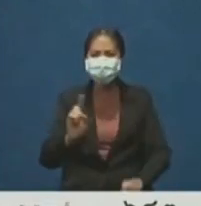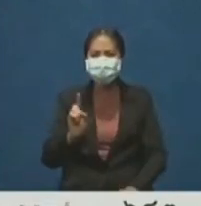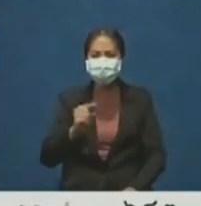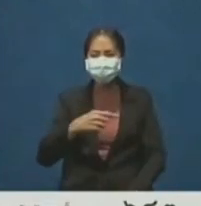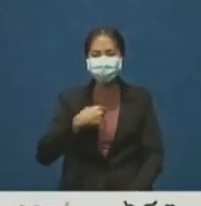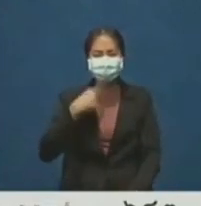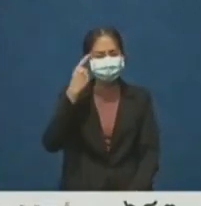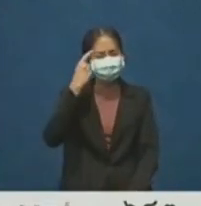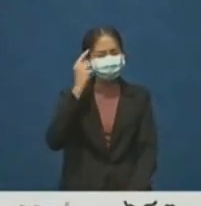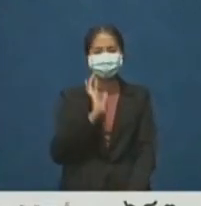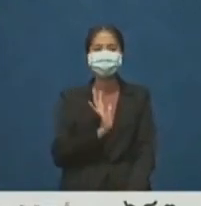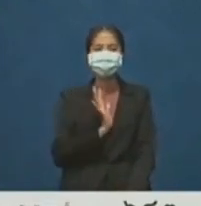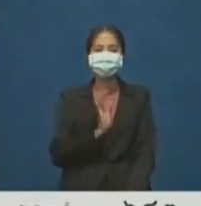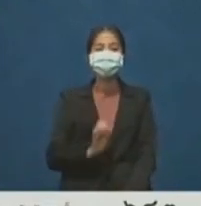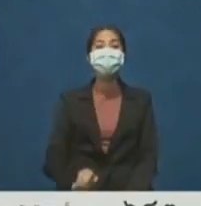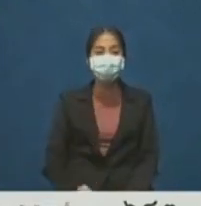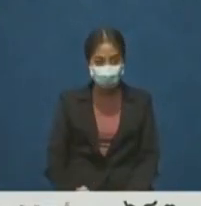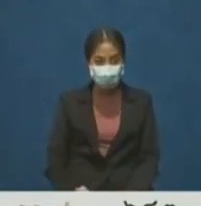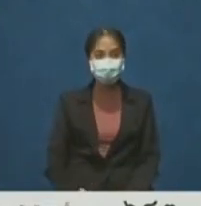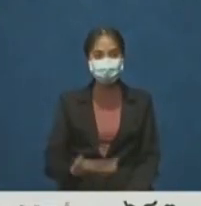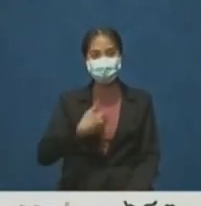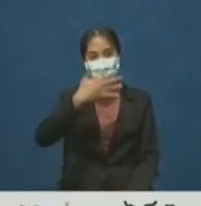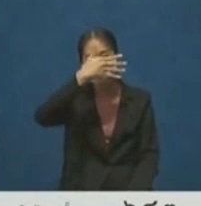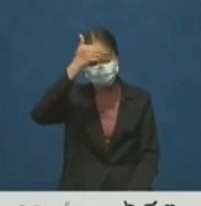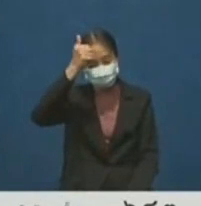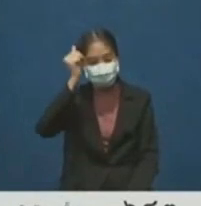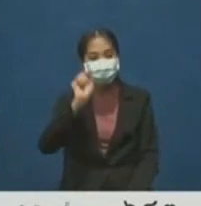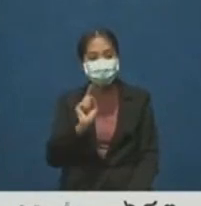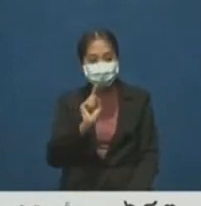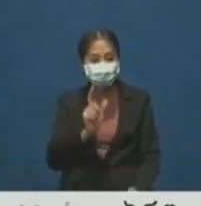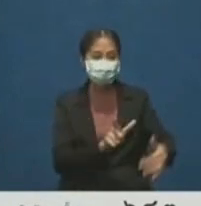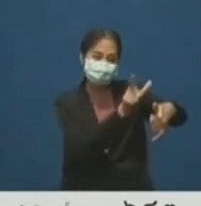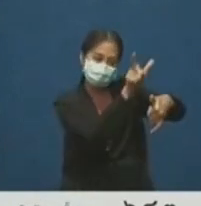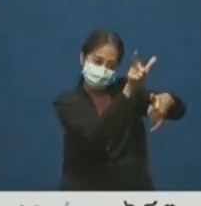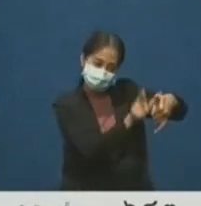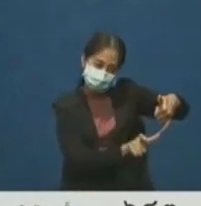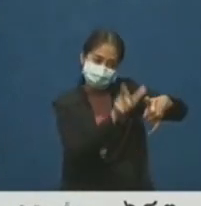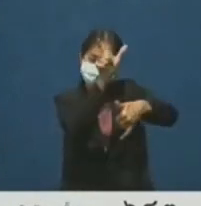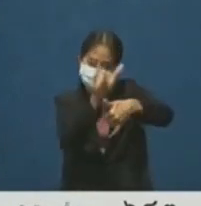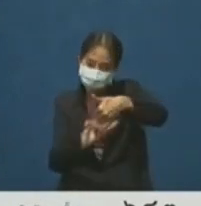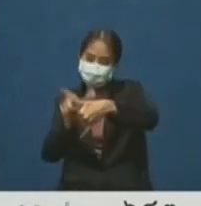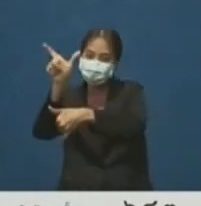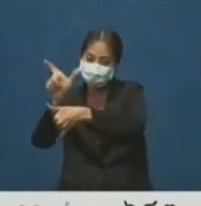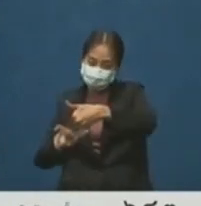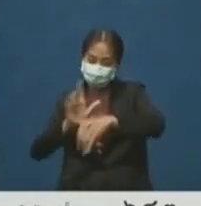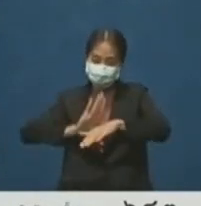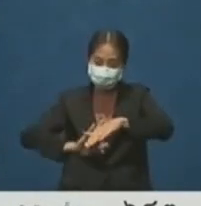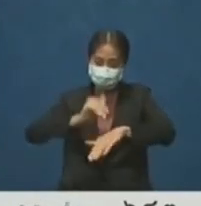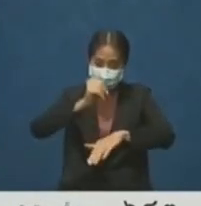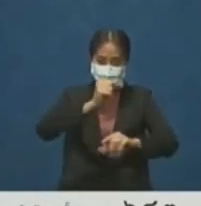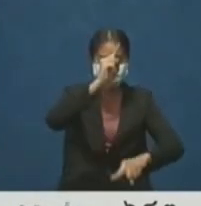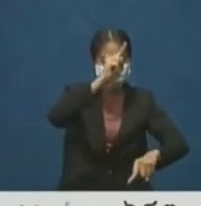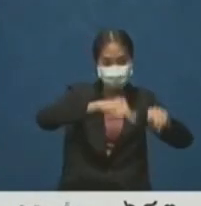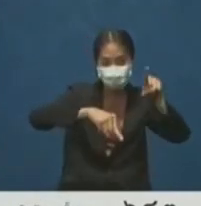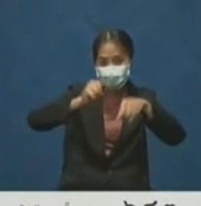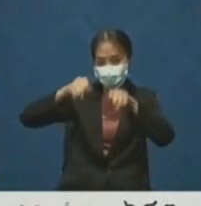ป็นอย่างไรท่านประธานอย่าลืมนะครับว่าคนแต่ละคนมีศักยภาพและมีความสามารถมีเป้าหมายในชีวิตที่